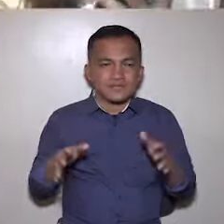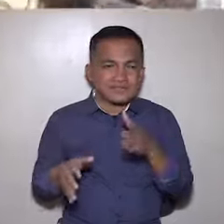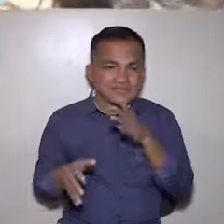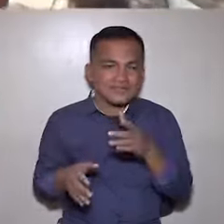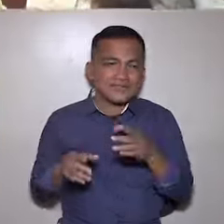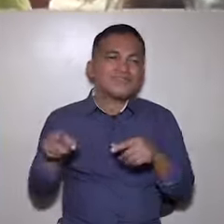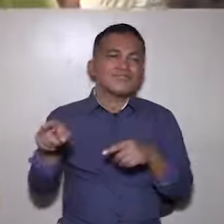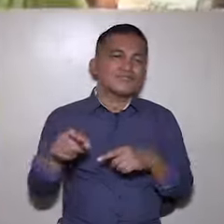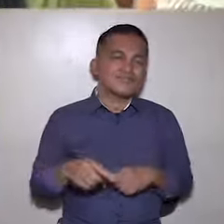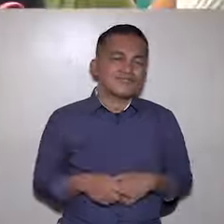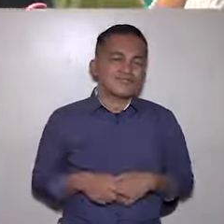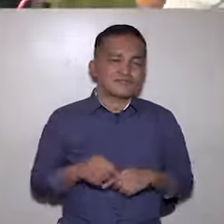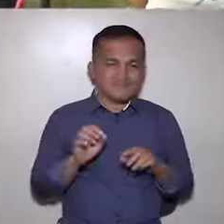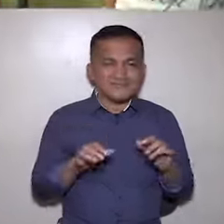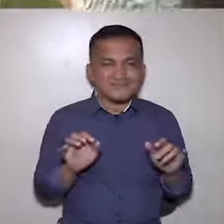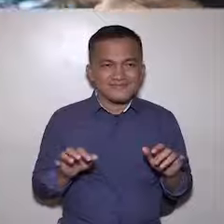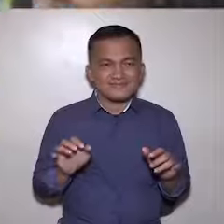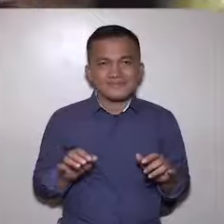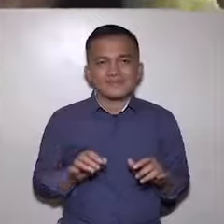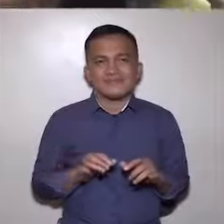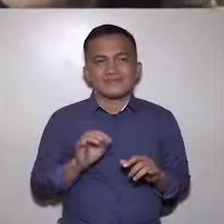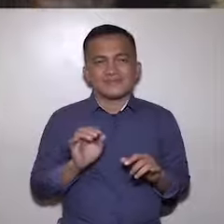Ako si bata, si nanay.